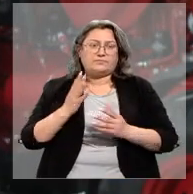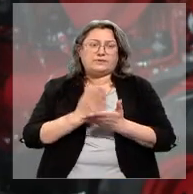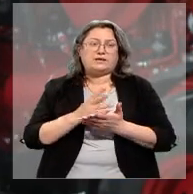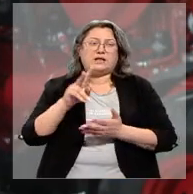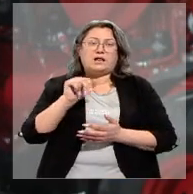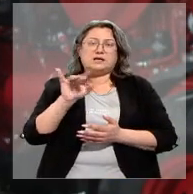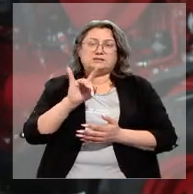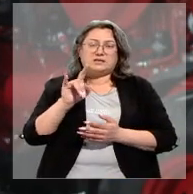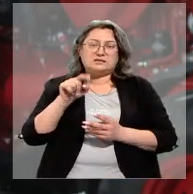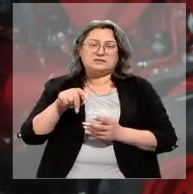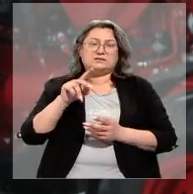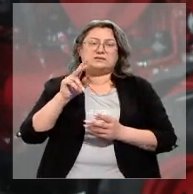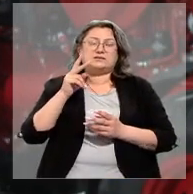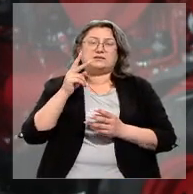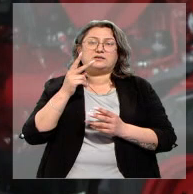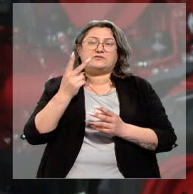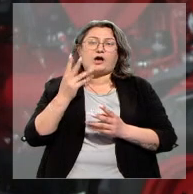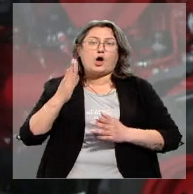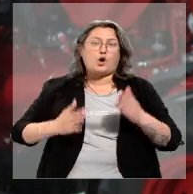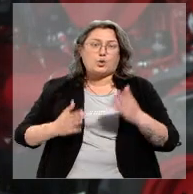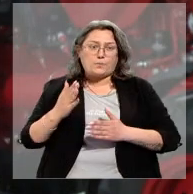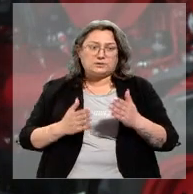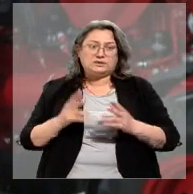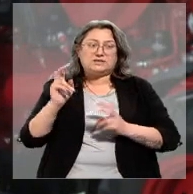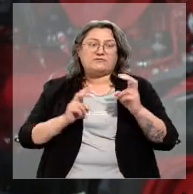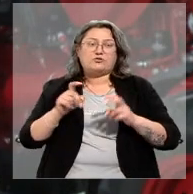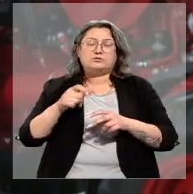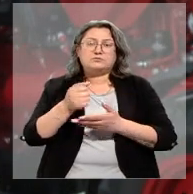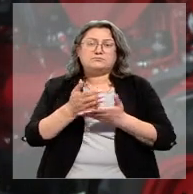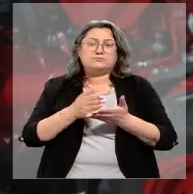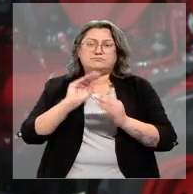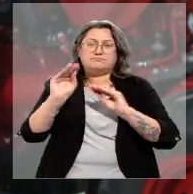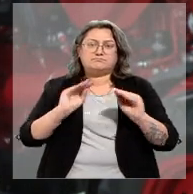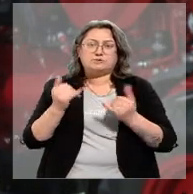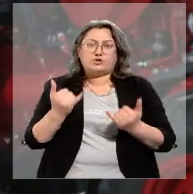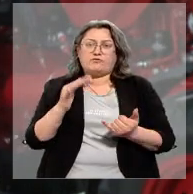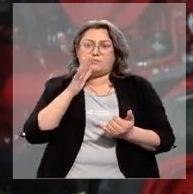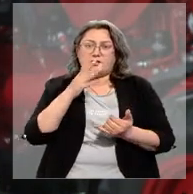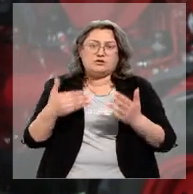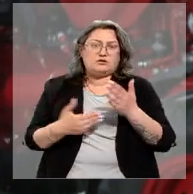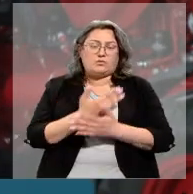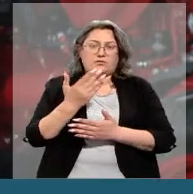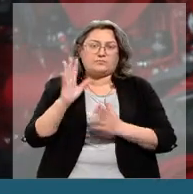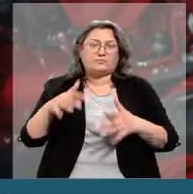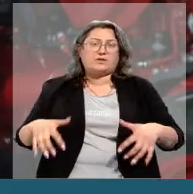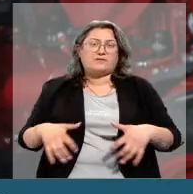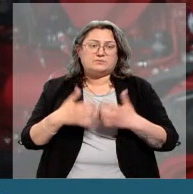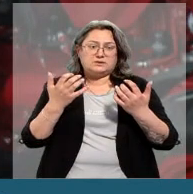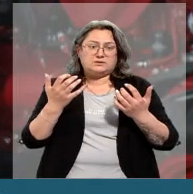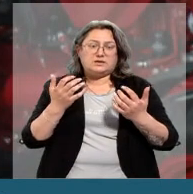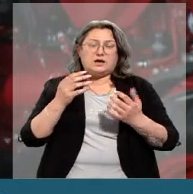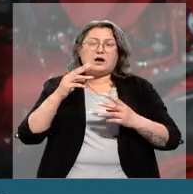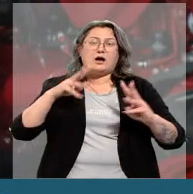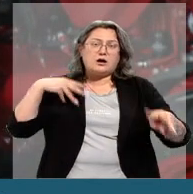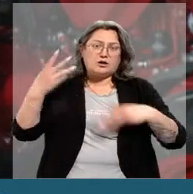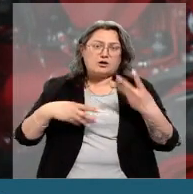Мәселен, лазерлы станок, екі жүйелі робот бар. Бәрі автоматтандырылған. Өнімді бояу мен кептіруді автоматтың көмегімен орындалады. Жылына